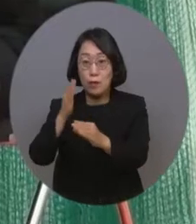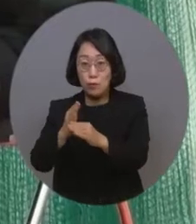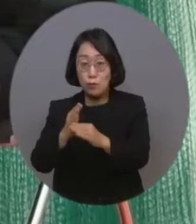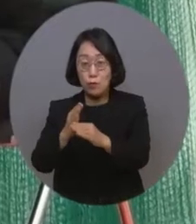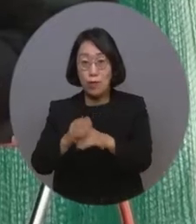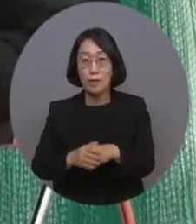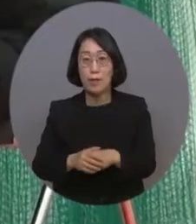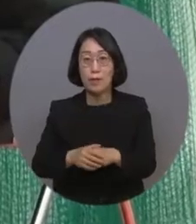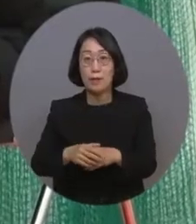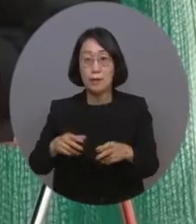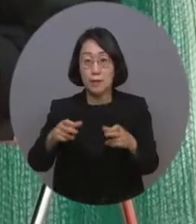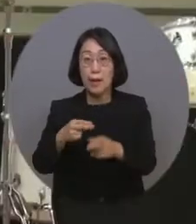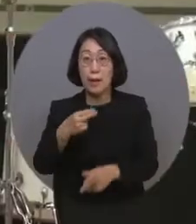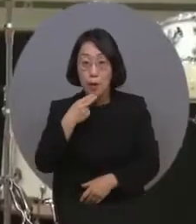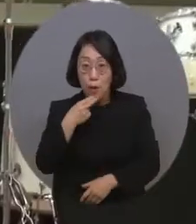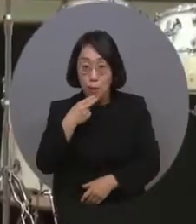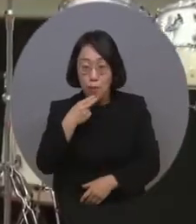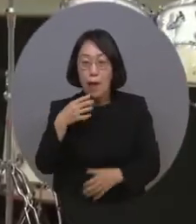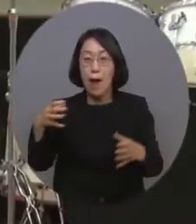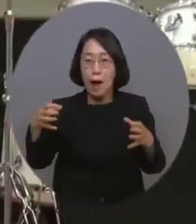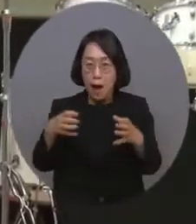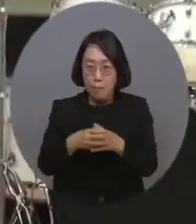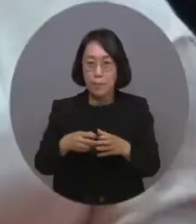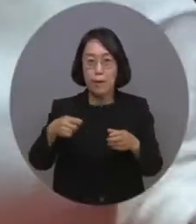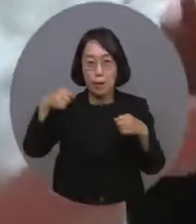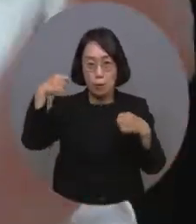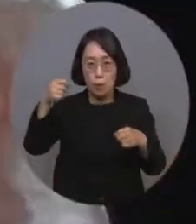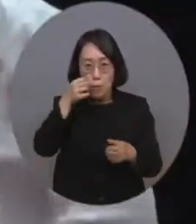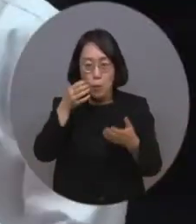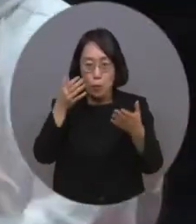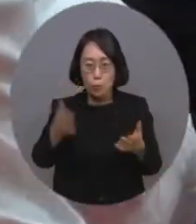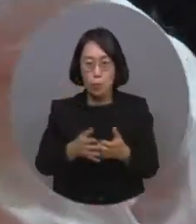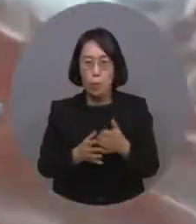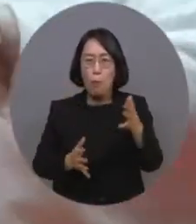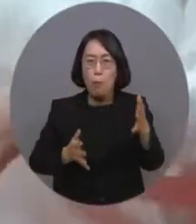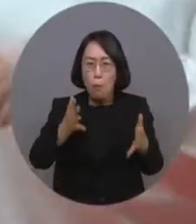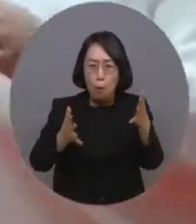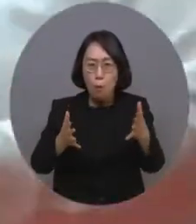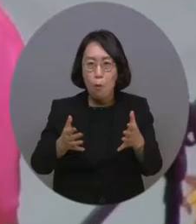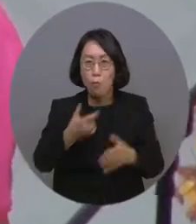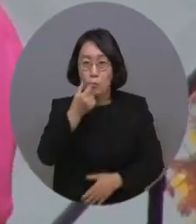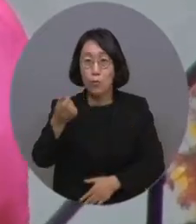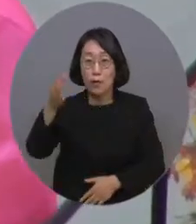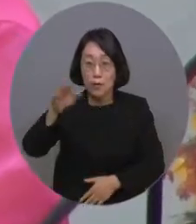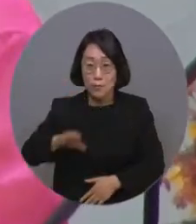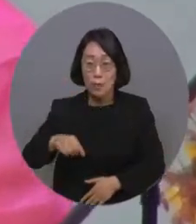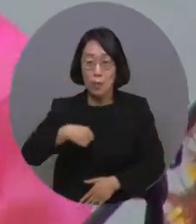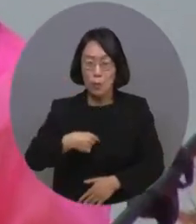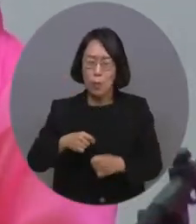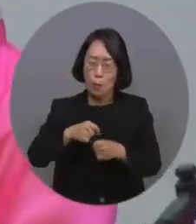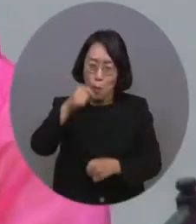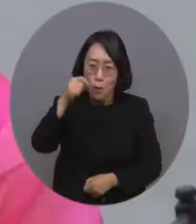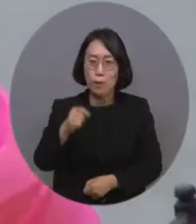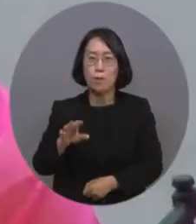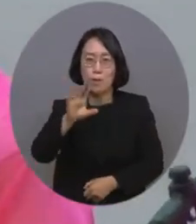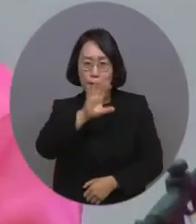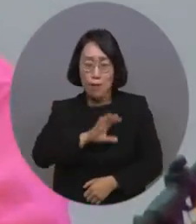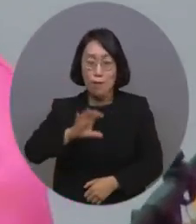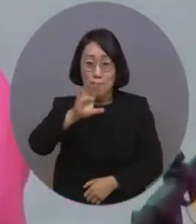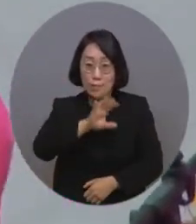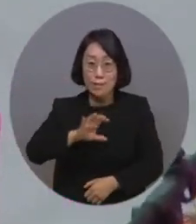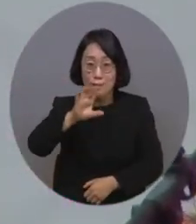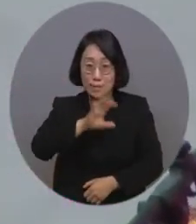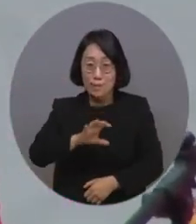비장애인 연주가도 함께하며 하모니를 만들었습니다. 조금 서툴러 보여도 당사자들은 오랜 시간 부모, 교사와